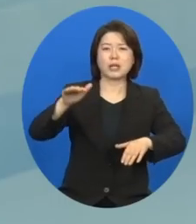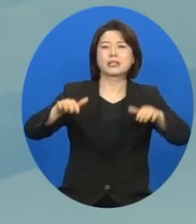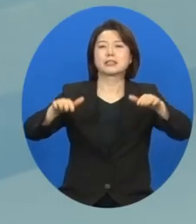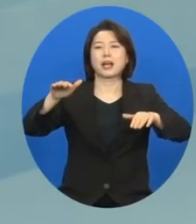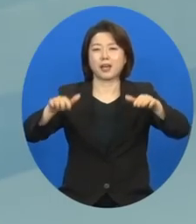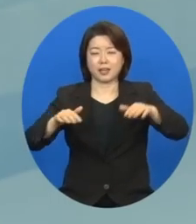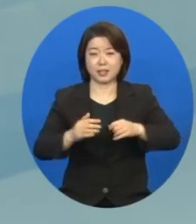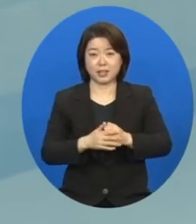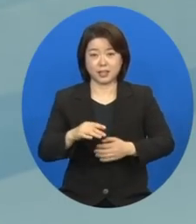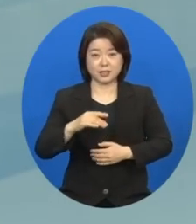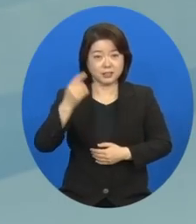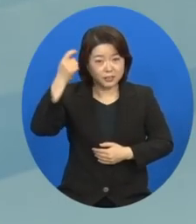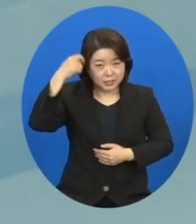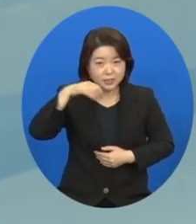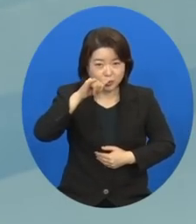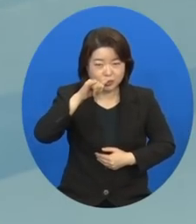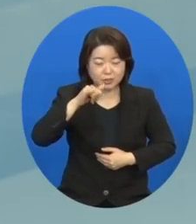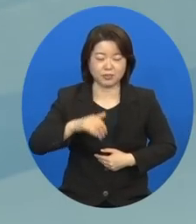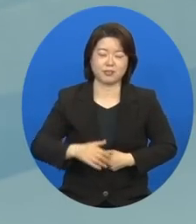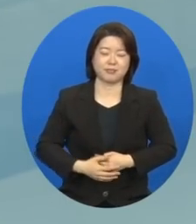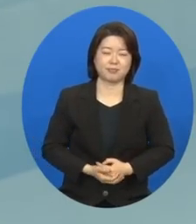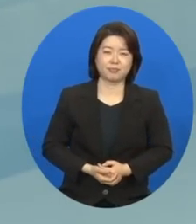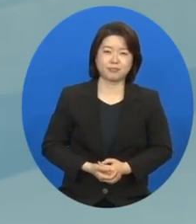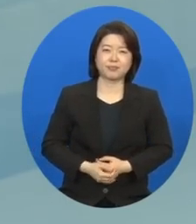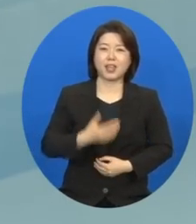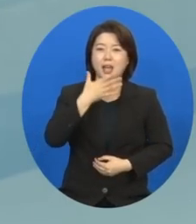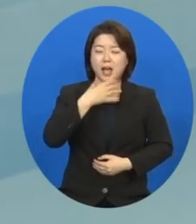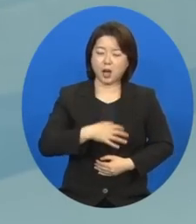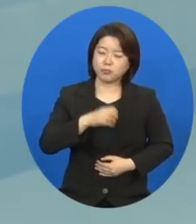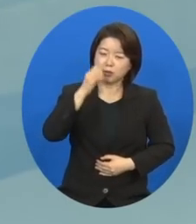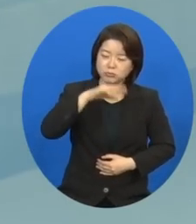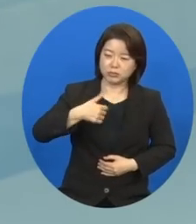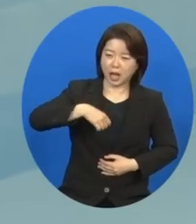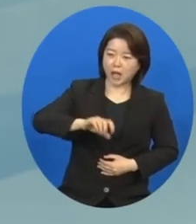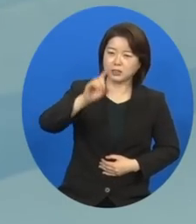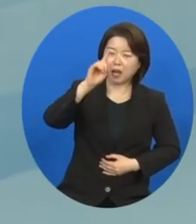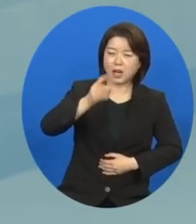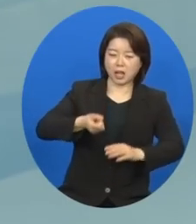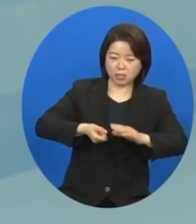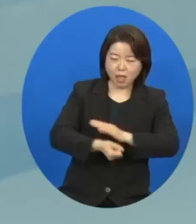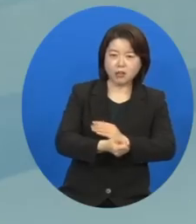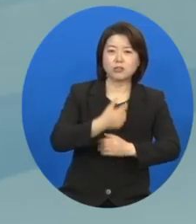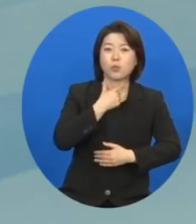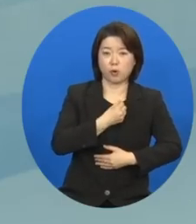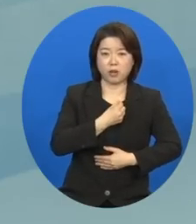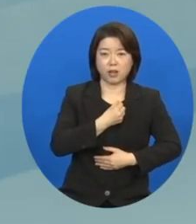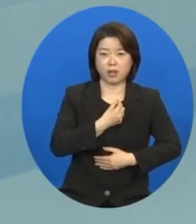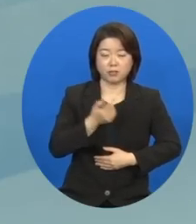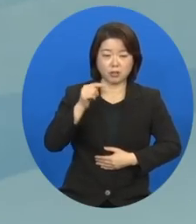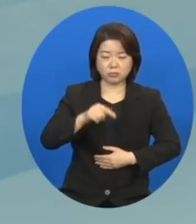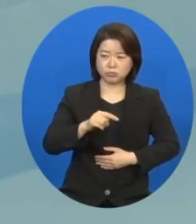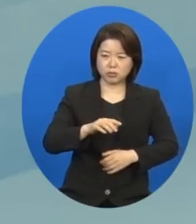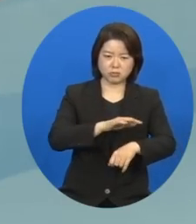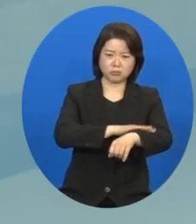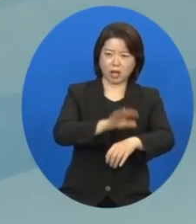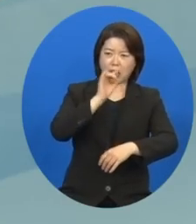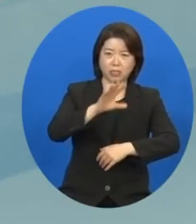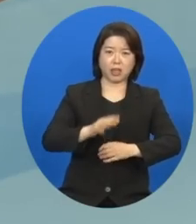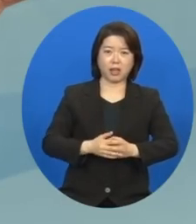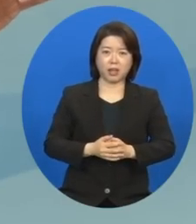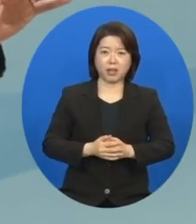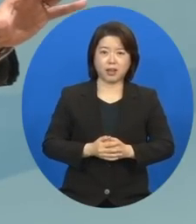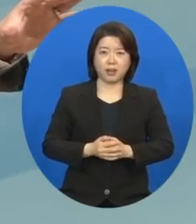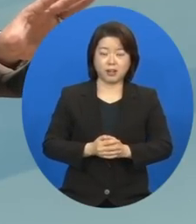느끼고 있지는 않으십니까? 아브라함은 그저 아들 하나 낳는 것인데 근데 그것마저 잘 안 되니까 이 지난